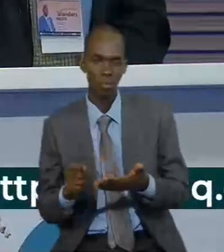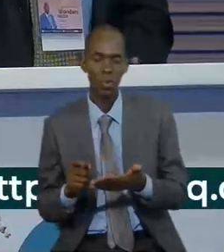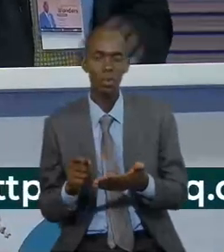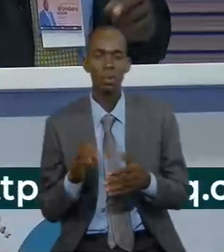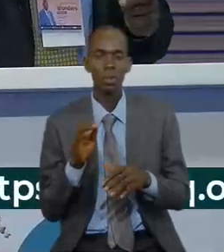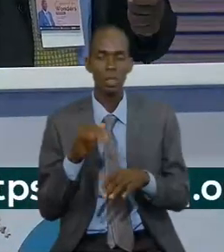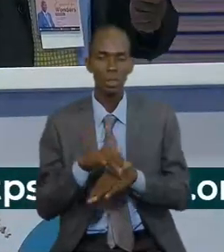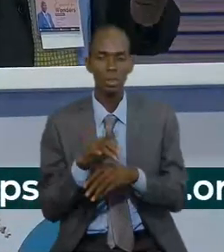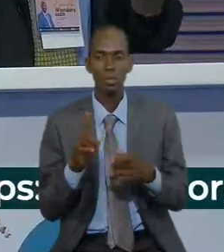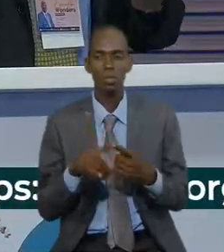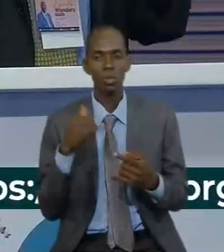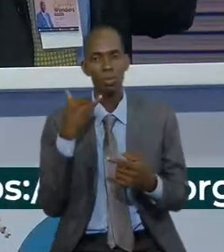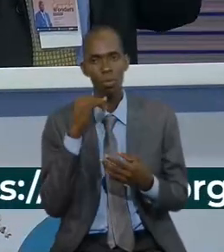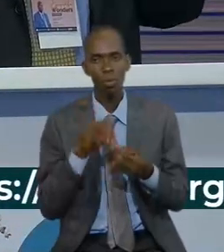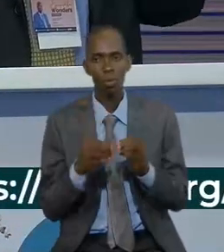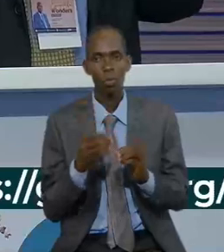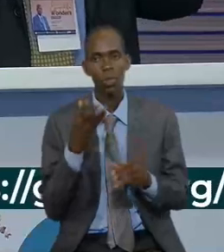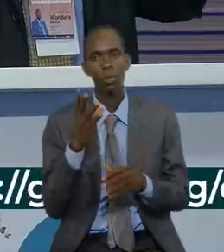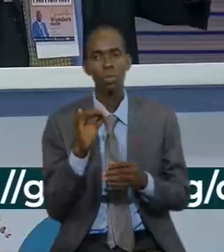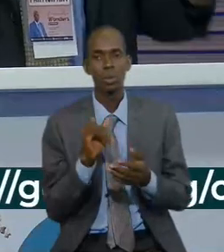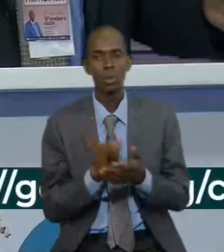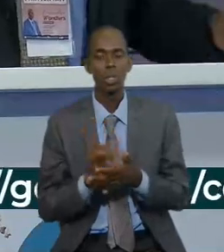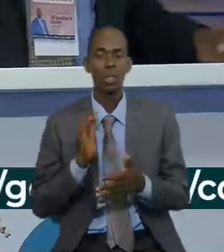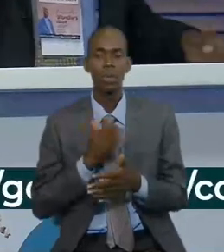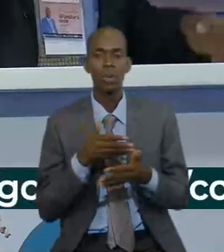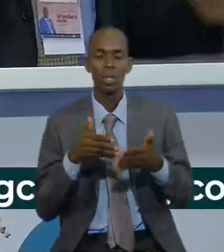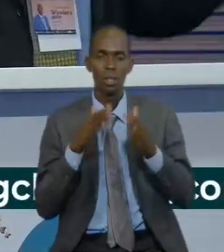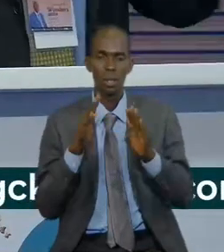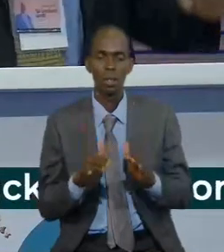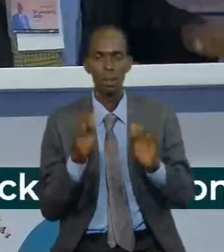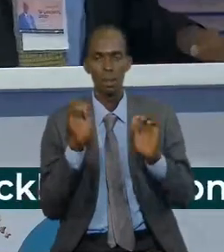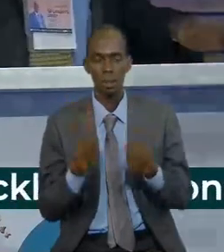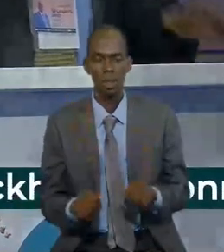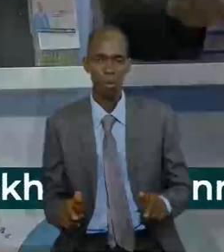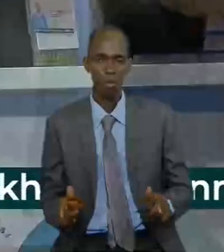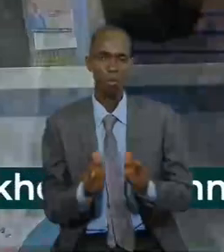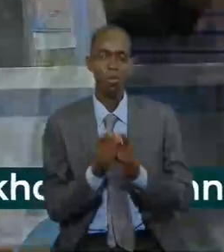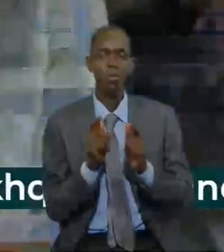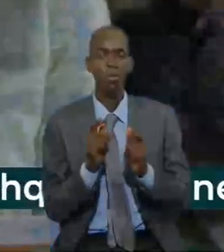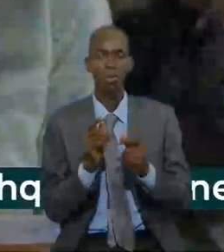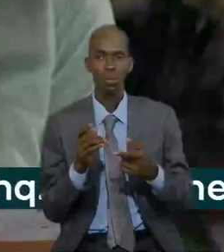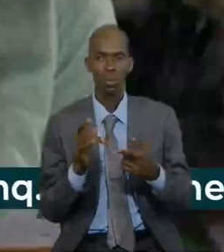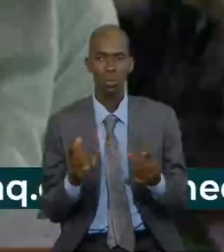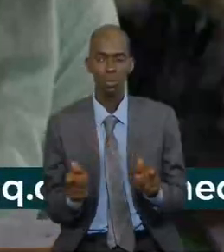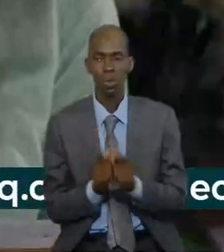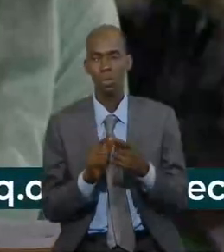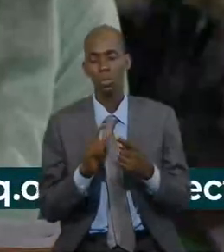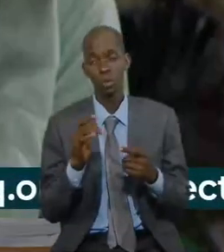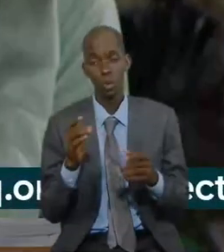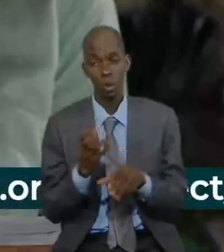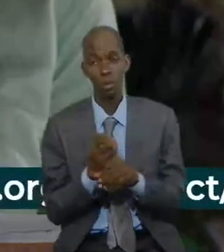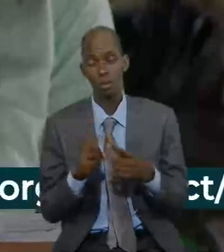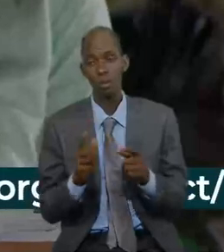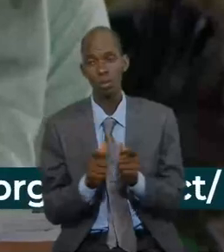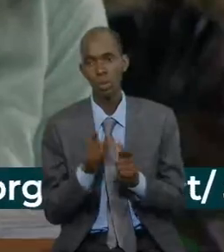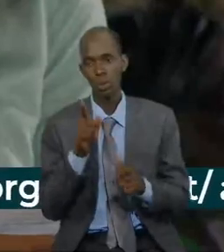remplissez également le formulaire en ligne pour nous permettre donc d'être en contact avec vous pour vous aider